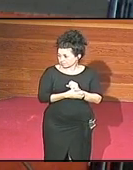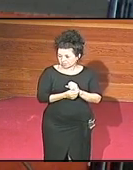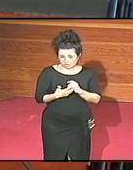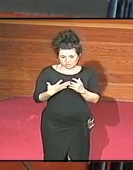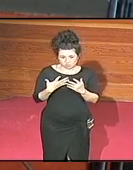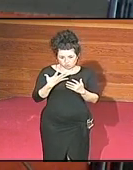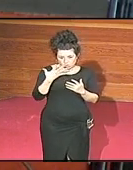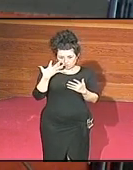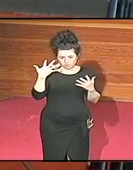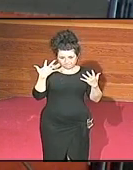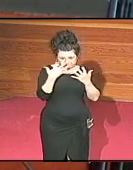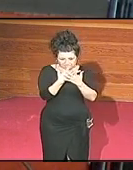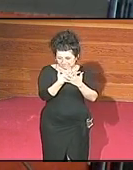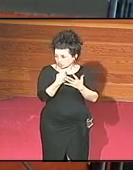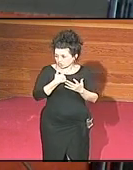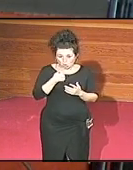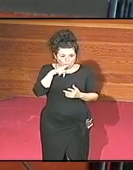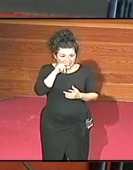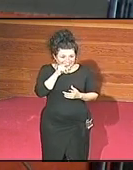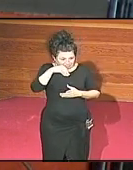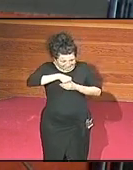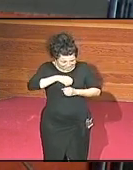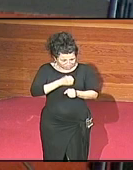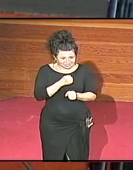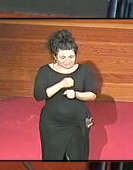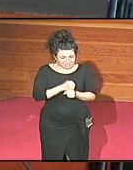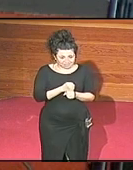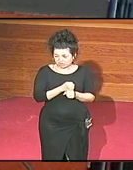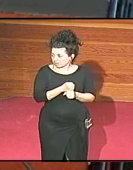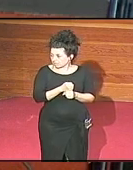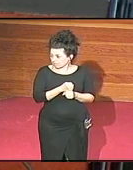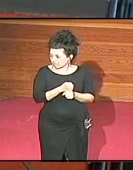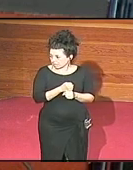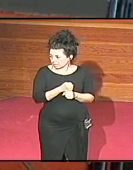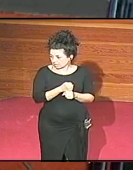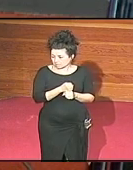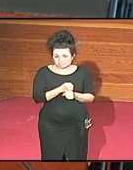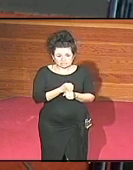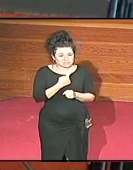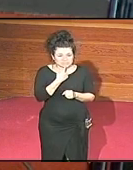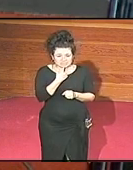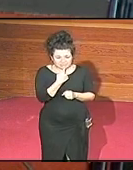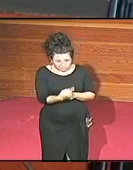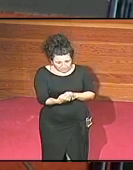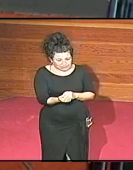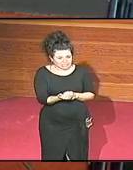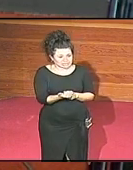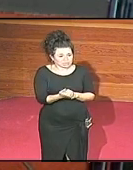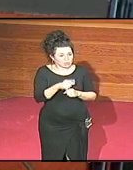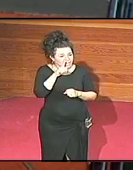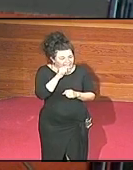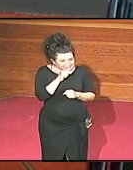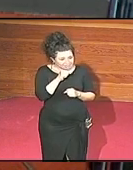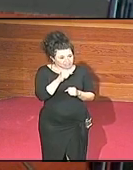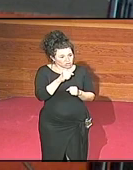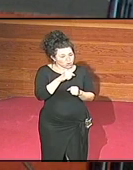ez? Ze, ni EITB-koa naiz, esango dizut, EITB-en korrespontsalen artean prekaritateik ez dagoela. Horrela ikusten dut, nik